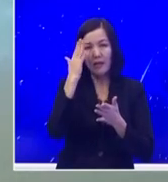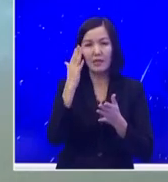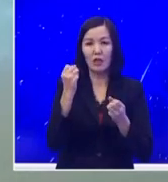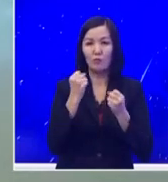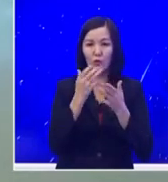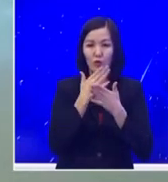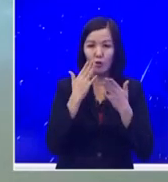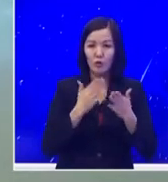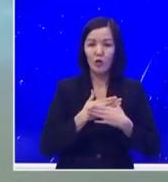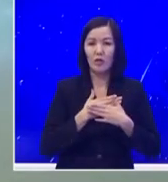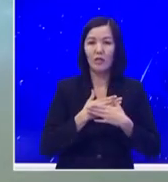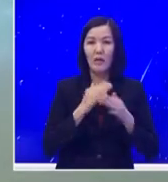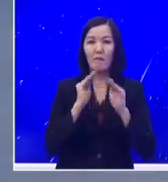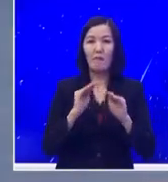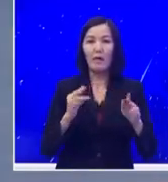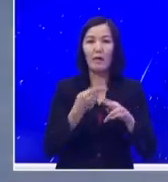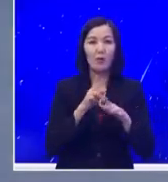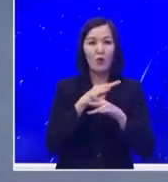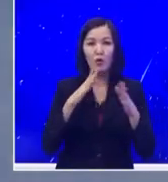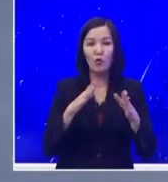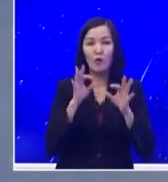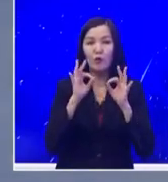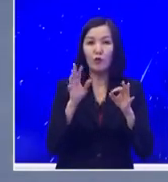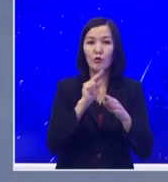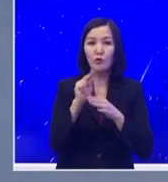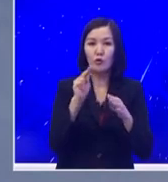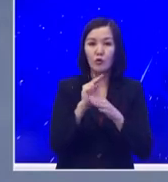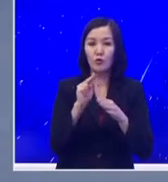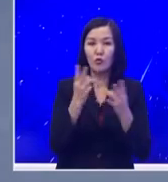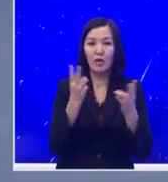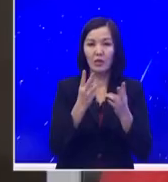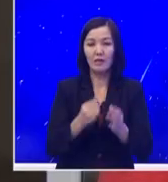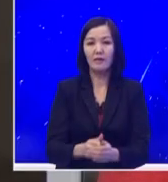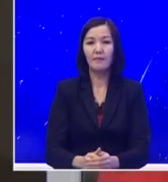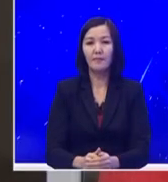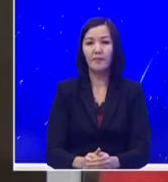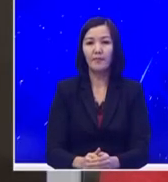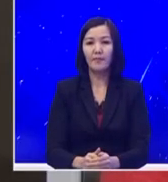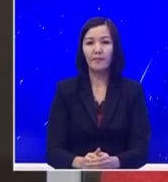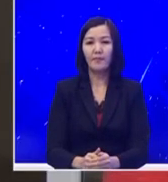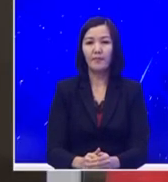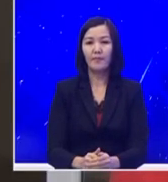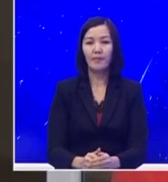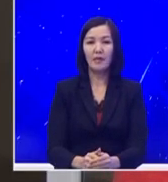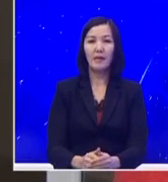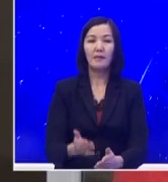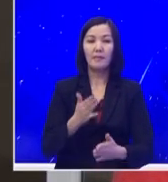оларға дұрыс бағыт бағдар беріп, тиімді бағдарлама бойынша баптаса болғаны дейді. Гүлназ Дөке есімді